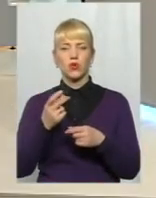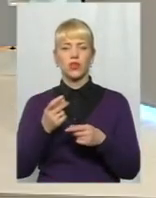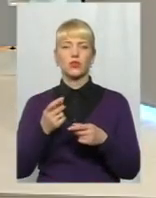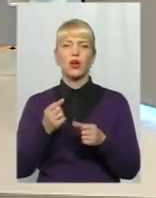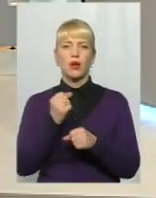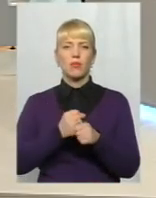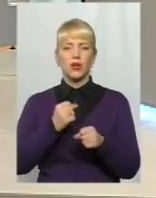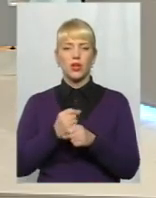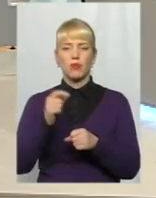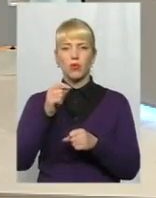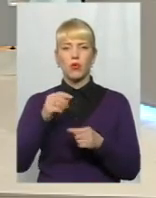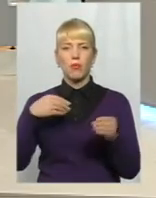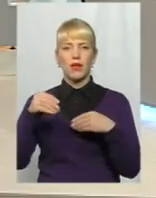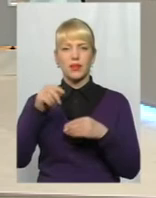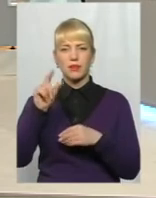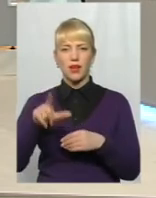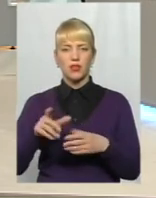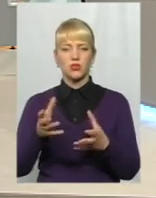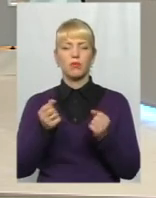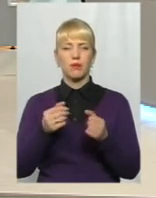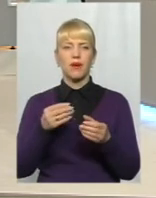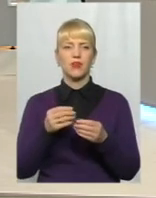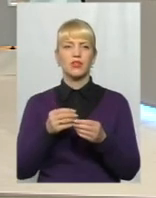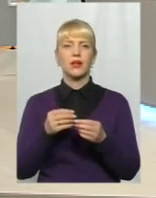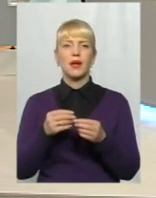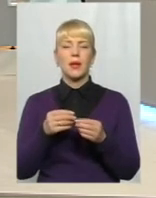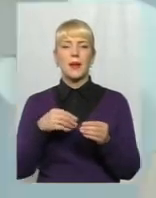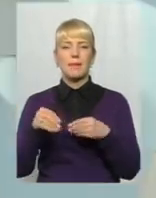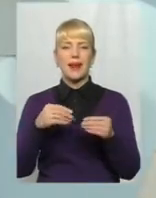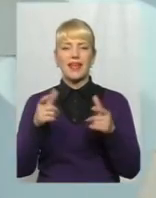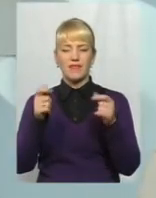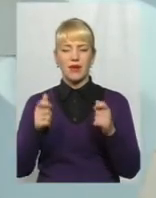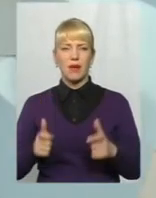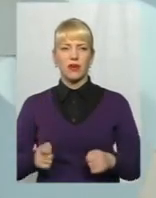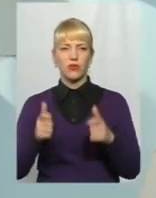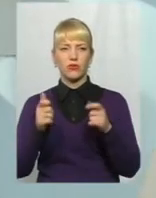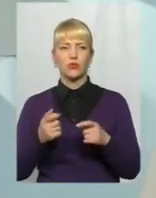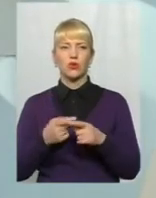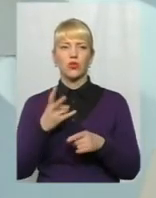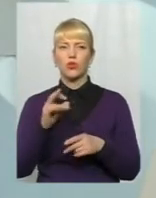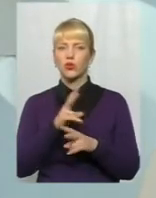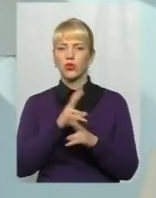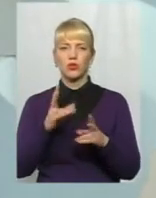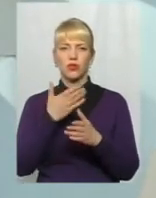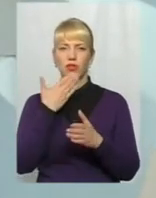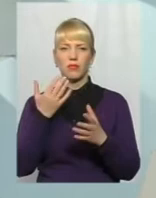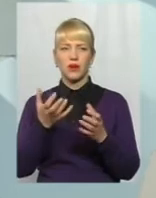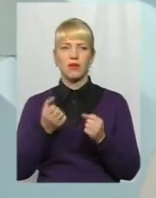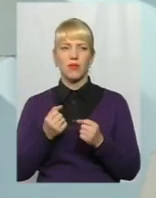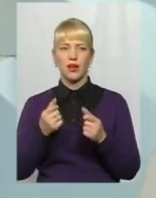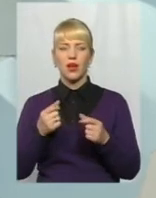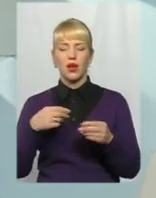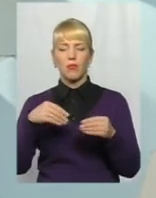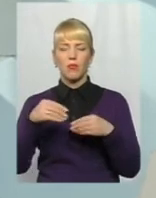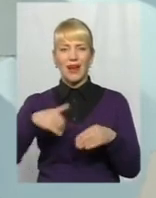ПЕТ-пляшку, приймають плівку, тверді поліетилен, які, наприклад, упаковка від ПЕТ-пляшок, але ніхто не приймає поліетилен звичайний в